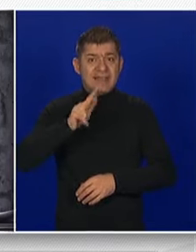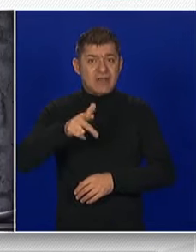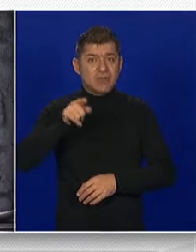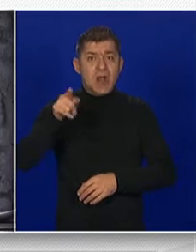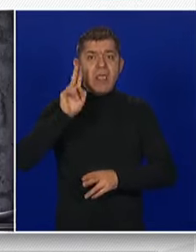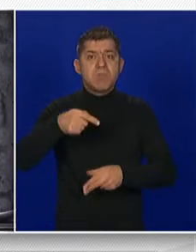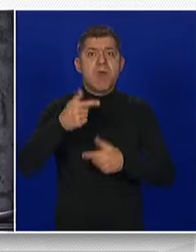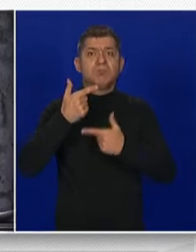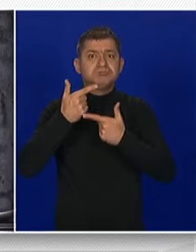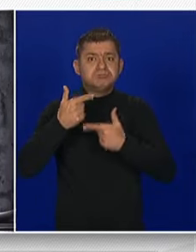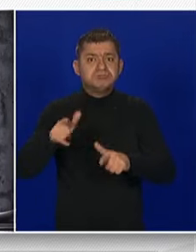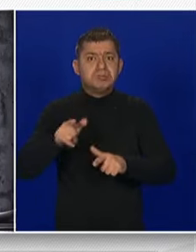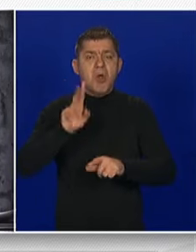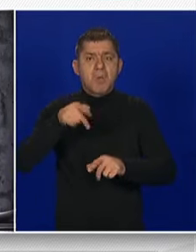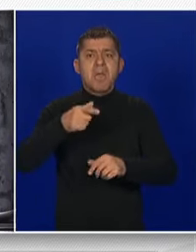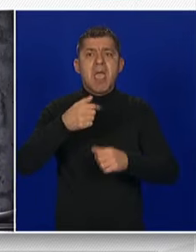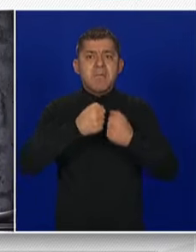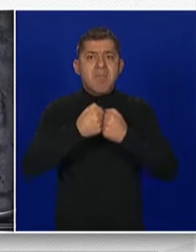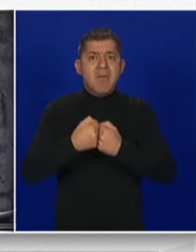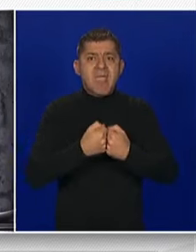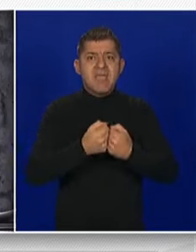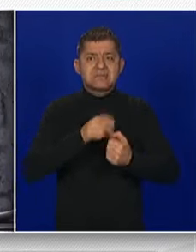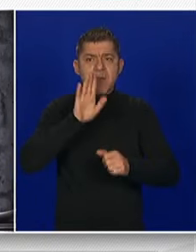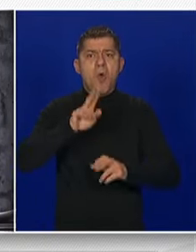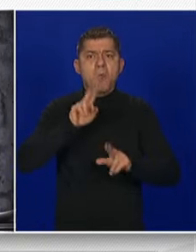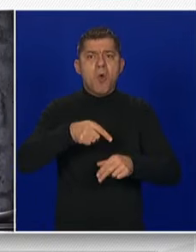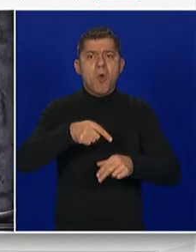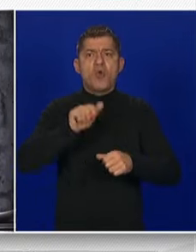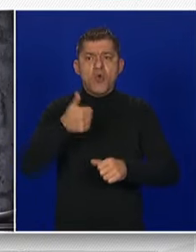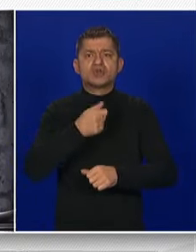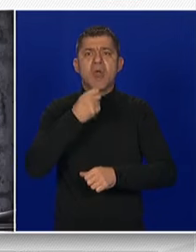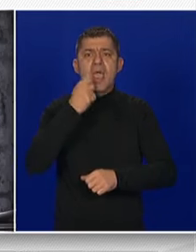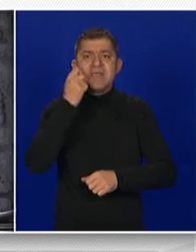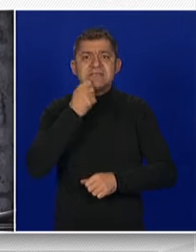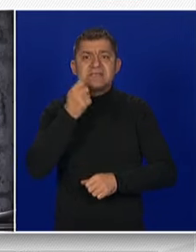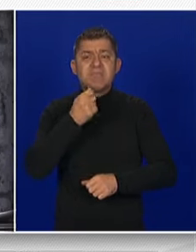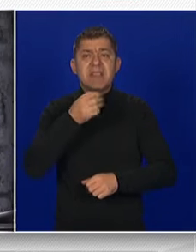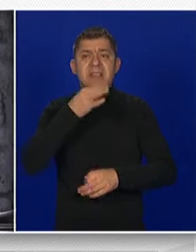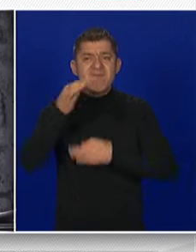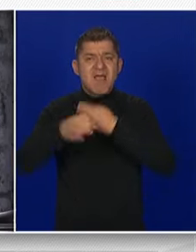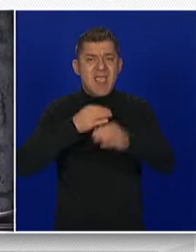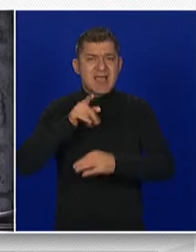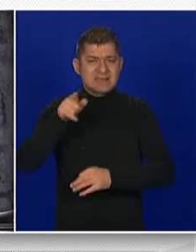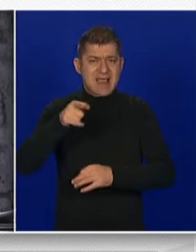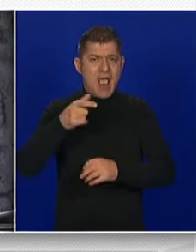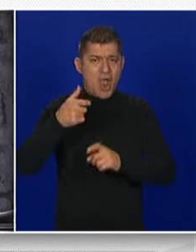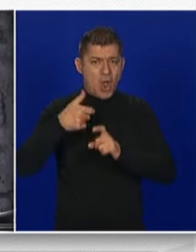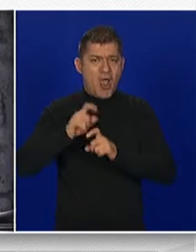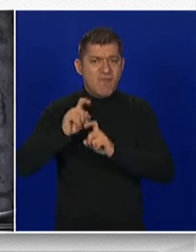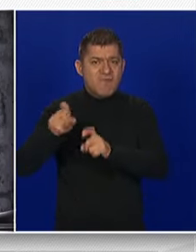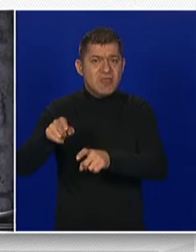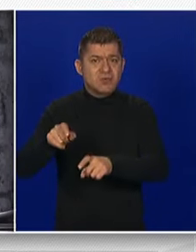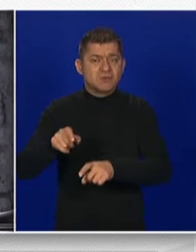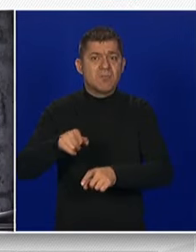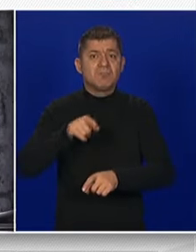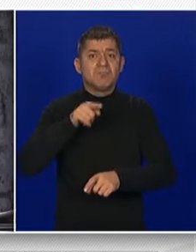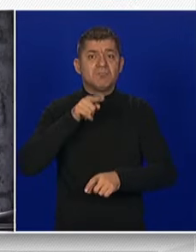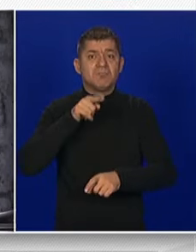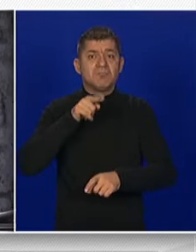imaju visoku incidenciju, dakle jednu od najviših u Hrvatskoj, imaju 1/3 slobodnih kapaciteta PCR-a. Dakle,